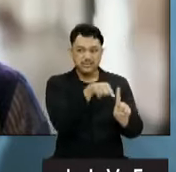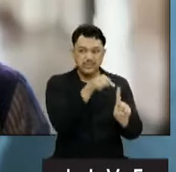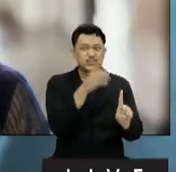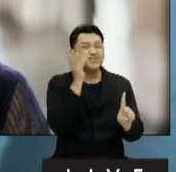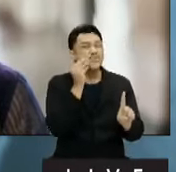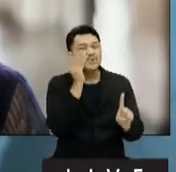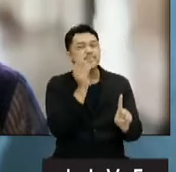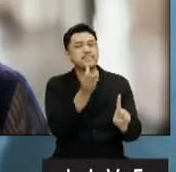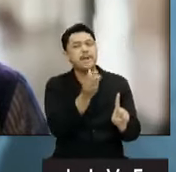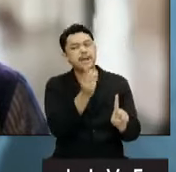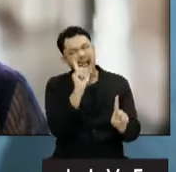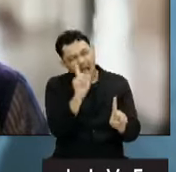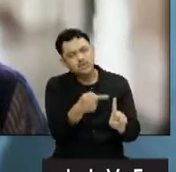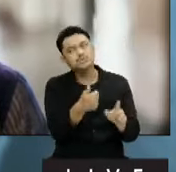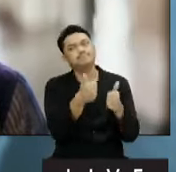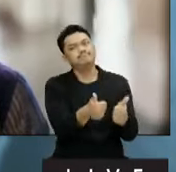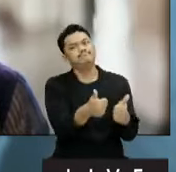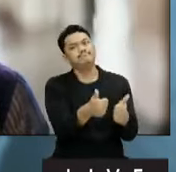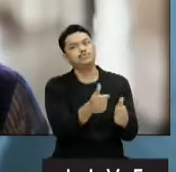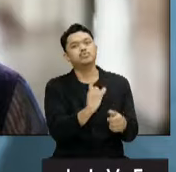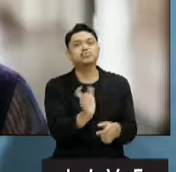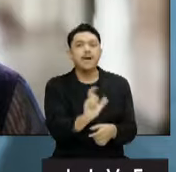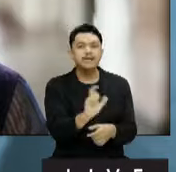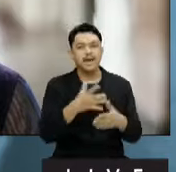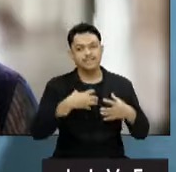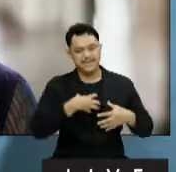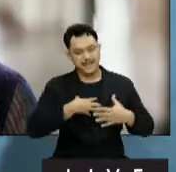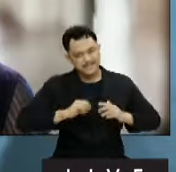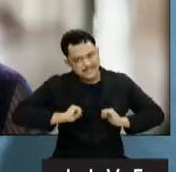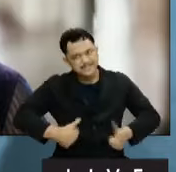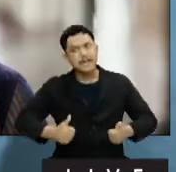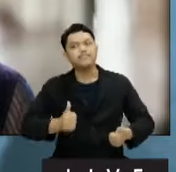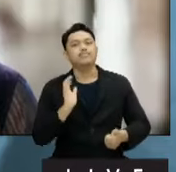kesiapan mental seseorang itu bisa mengarungi armada rumah tangga begitu?